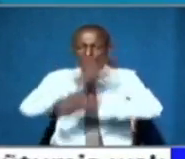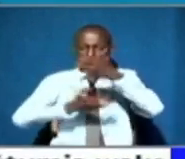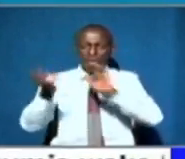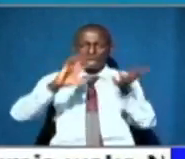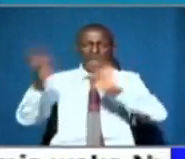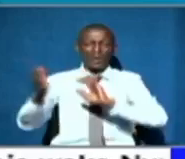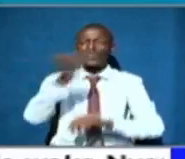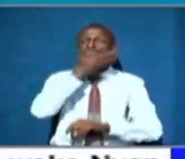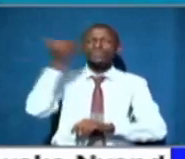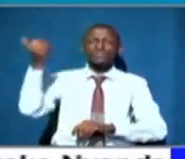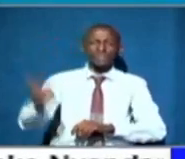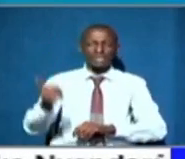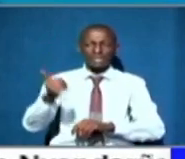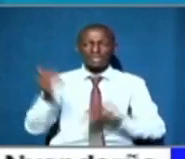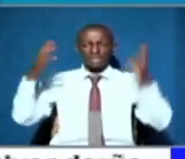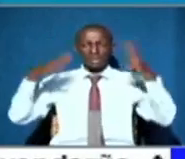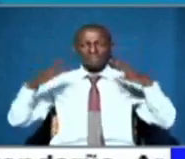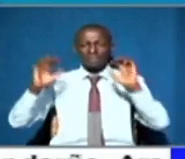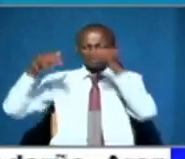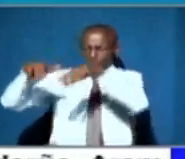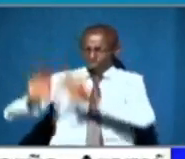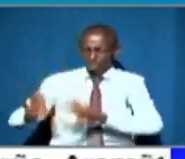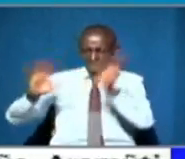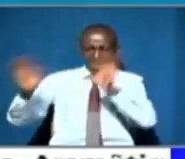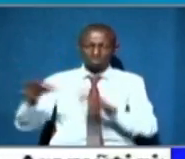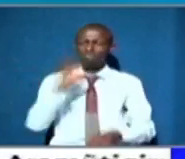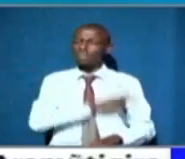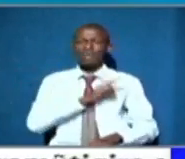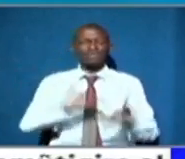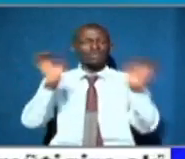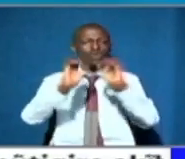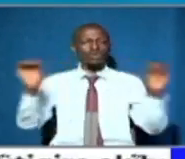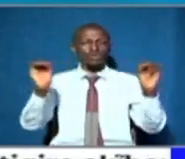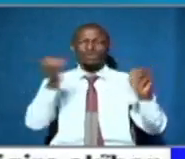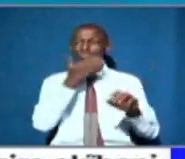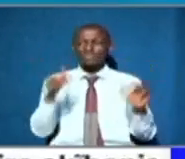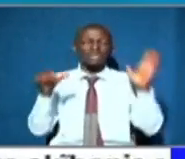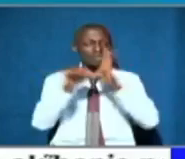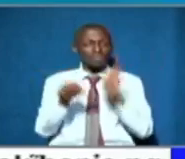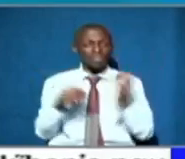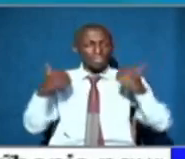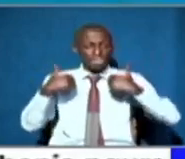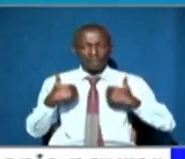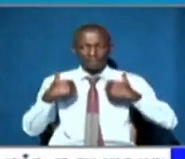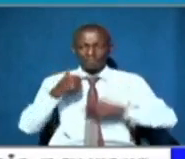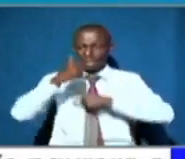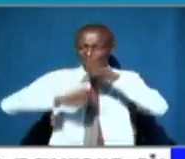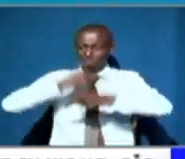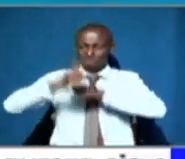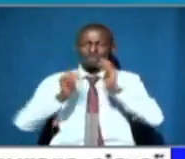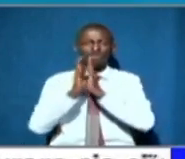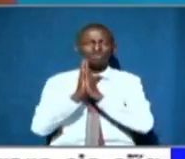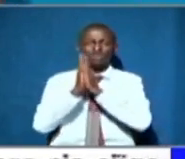gere, na goko ni ya domorathika, iyo digo korona faida muna. Kafatudhi ya na dheno oyo tuwe na guo. Na tuthie na mbere kumuhoya